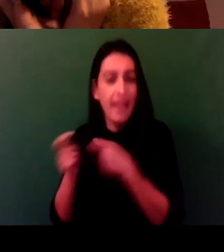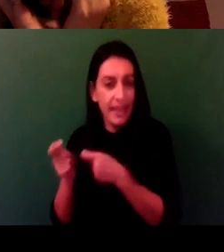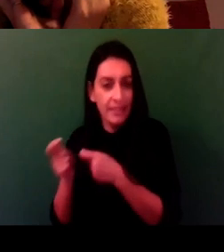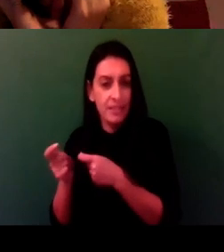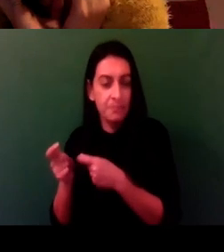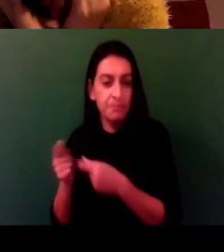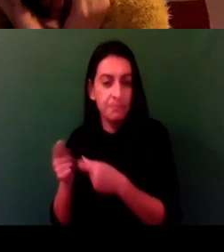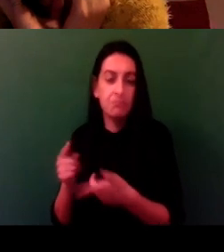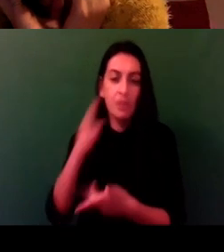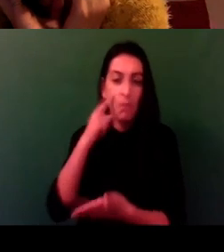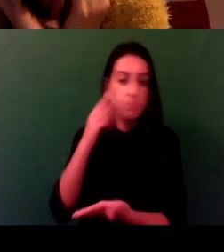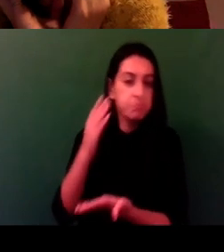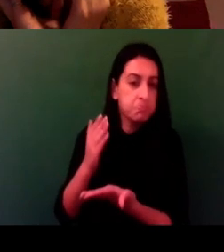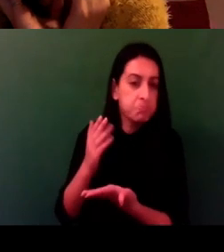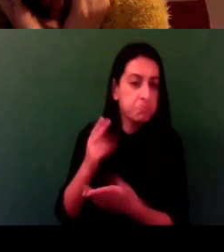sonra bazı şeyleri